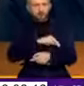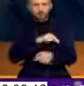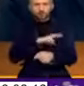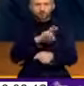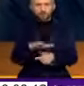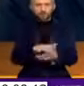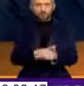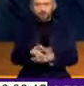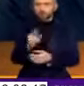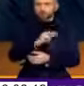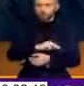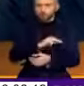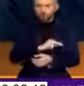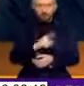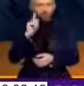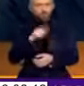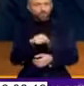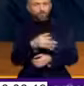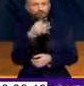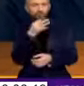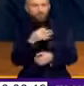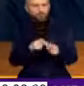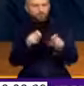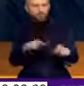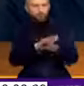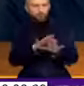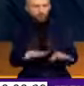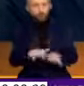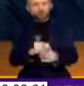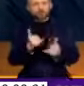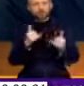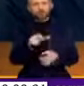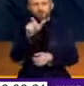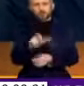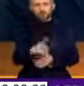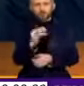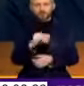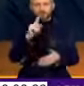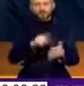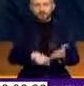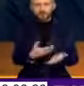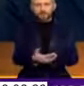наскільки мені відомо, вони ще не запущені. Ну і, шановний пане, ну,